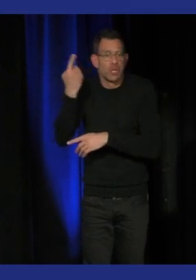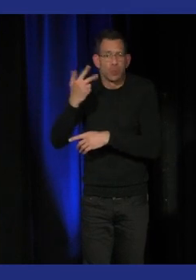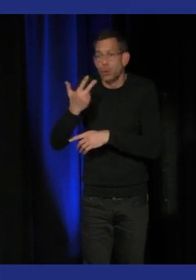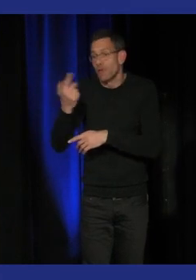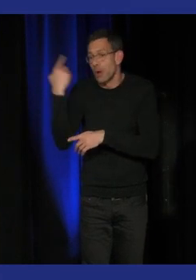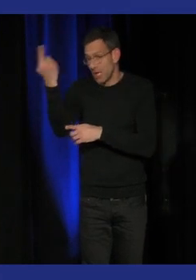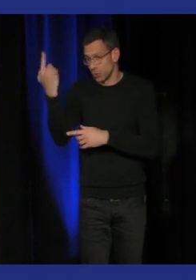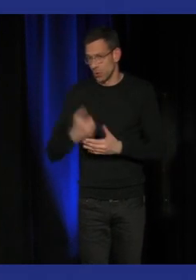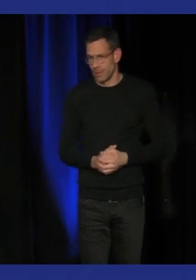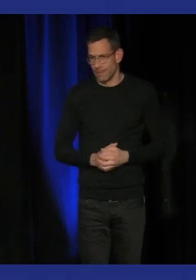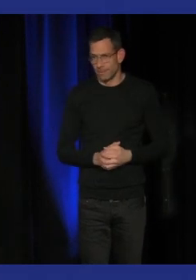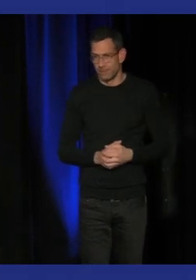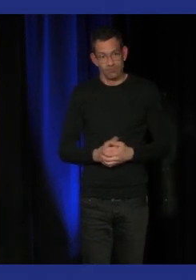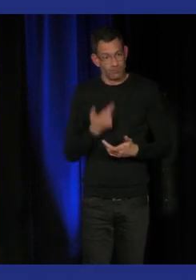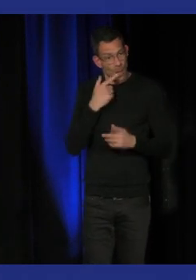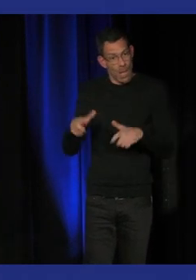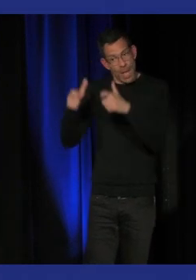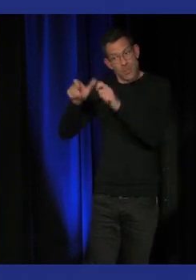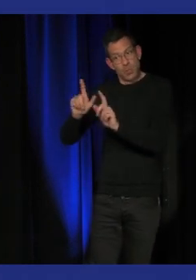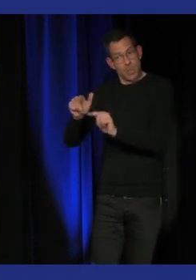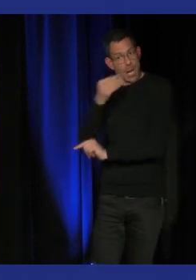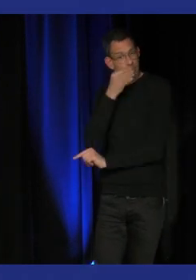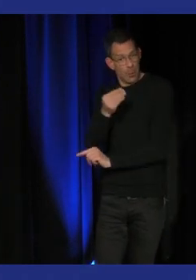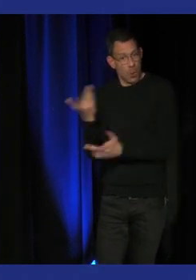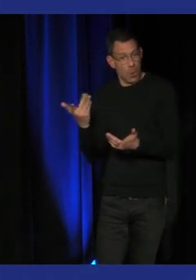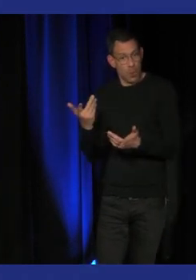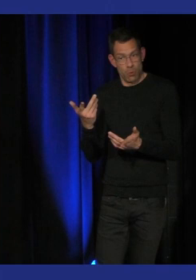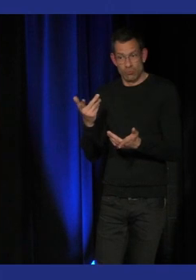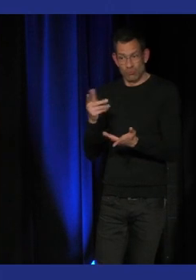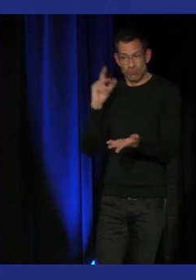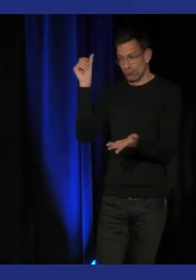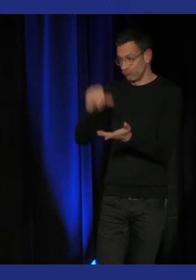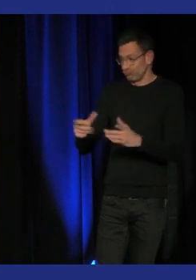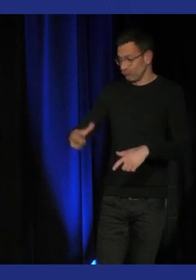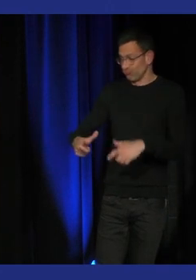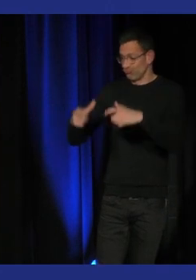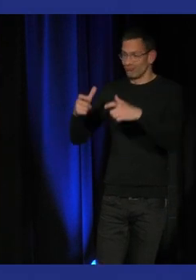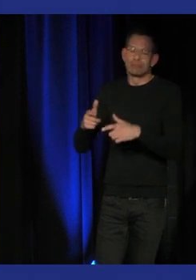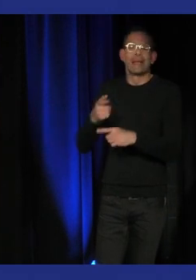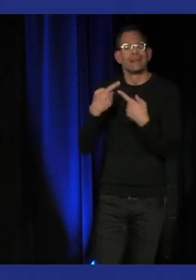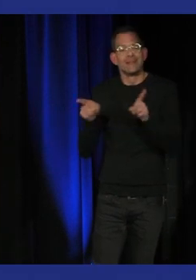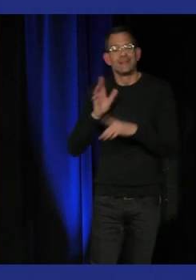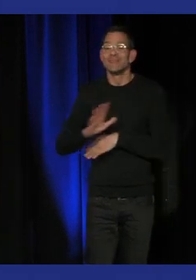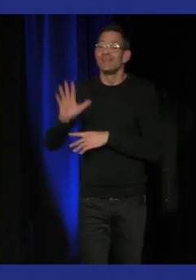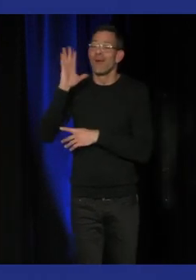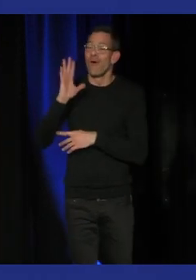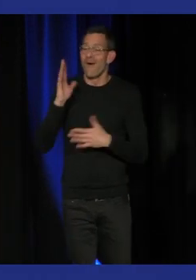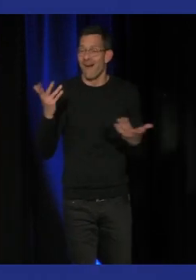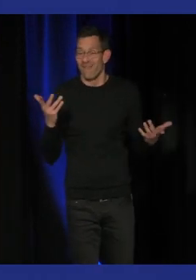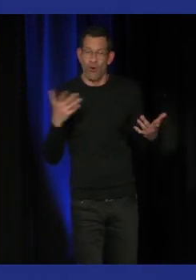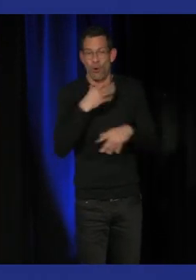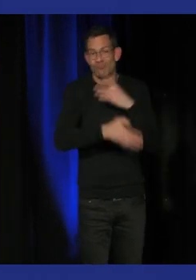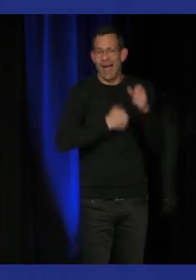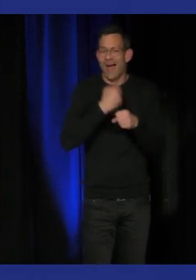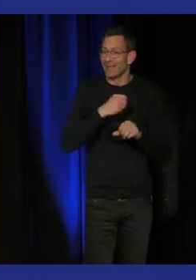Donc l'ascenseur était bien positionné en quai central, contrairement à tous les ascenseurs qui ont été développés dans les